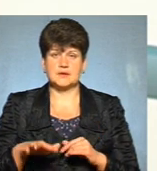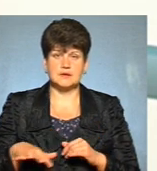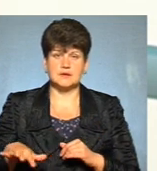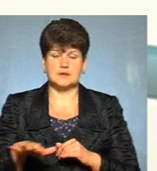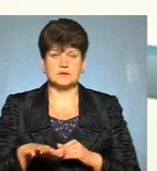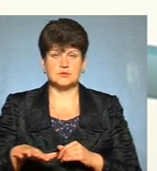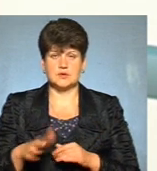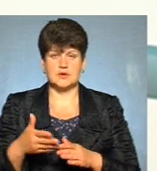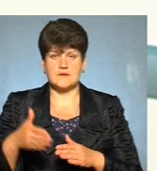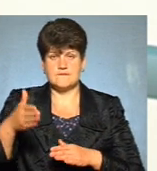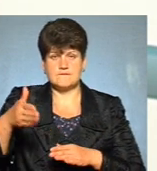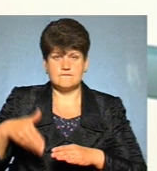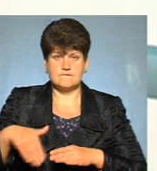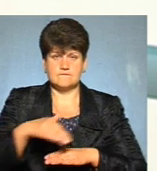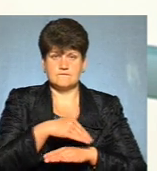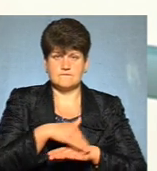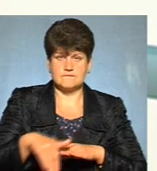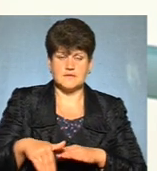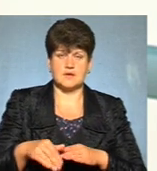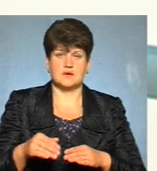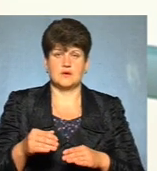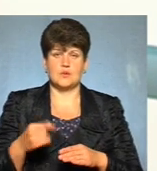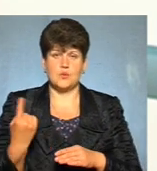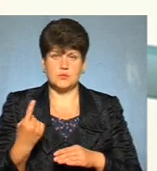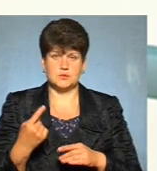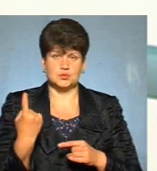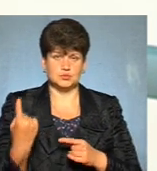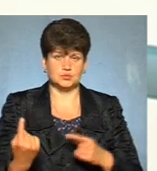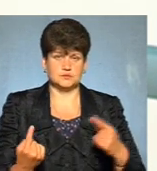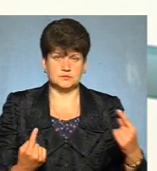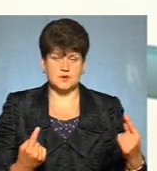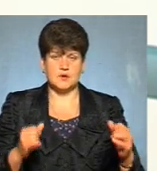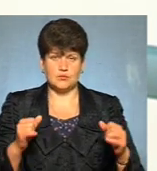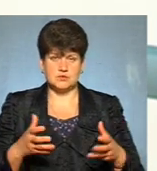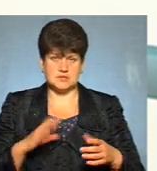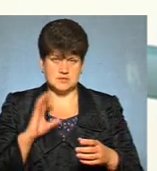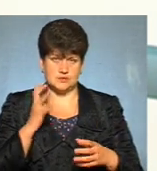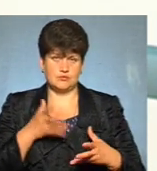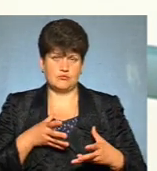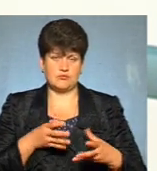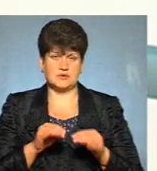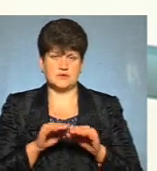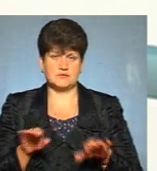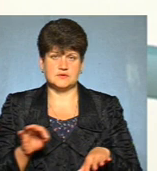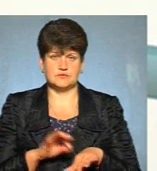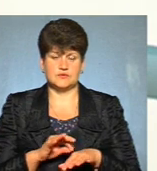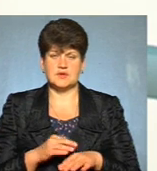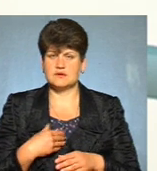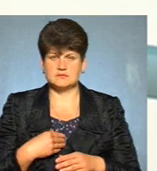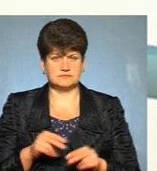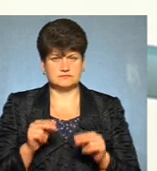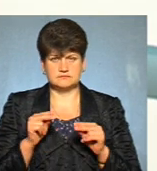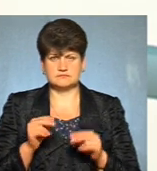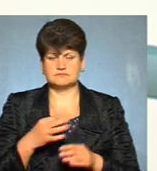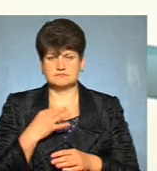території, яка відділяє одну область від іншої, серйозно може впливати на рівні захворюваності, я з усією